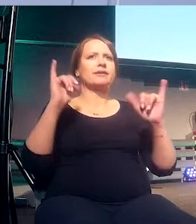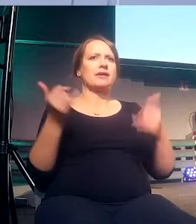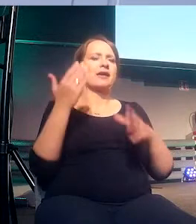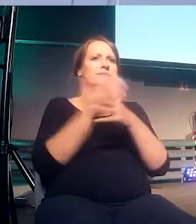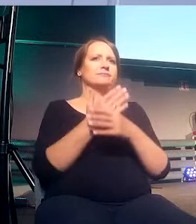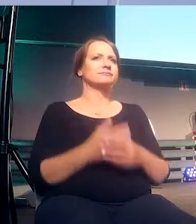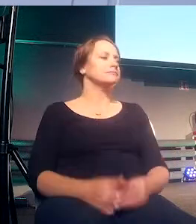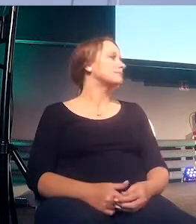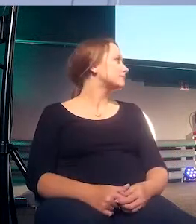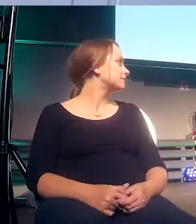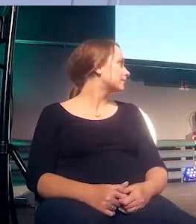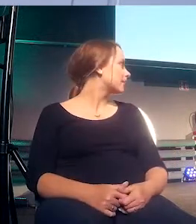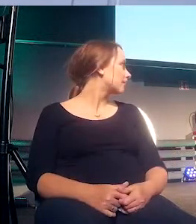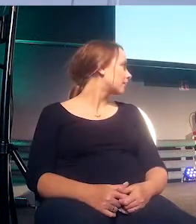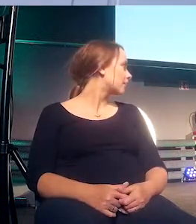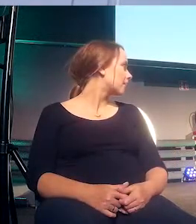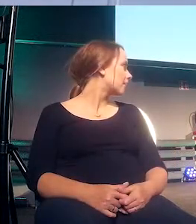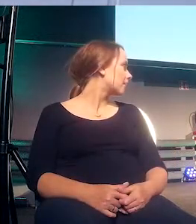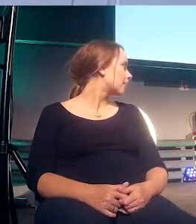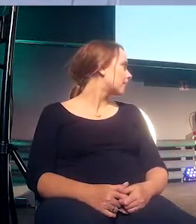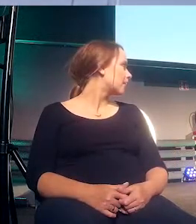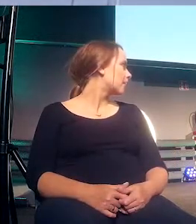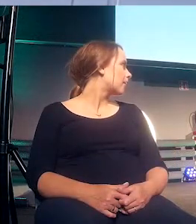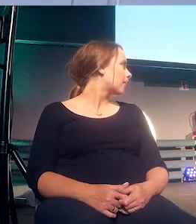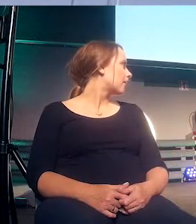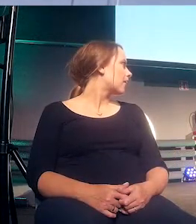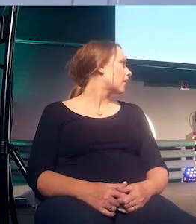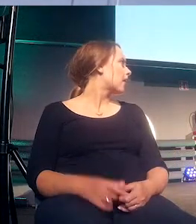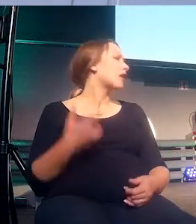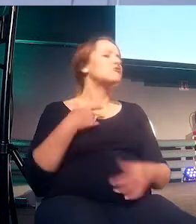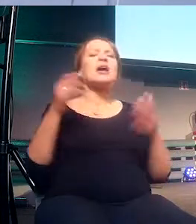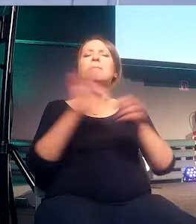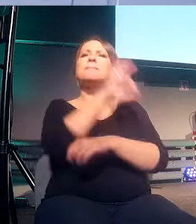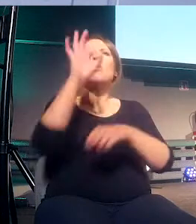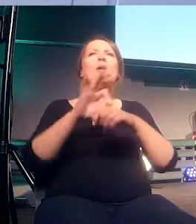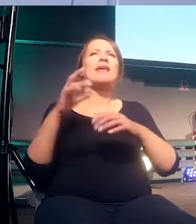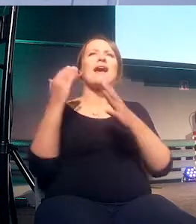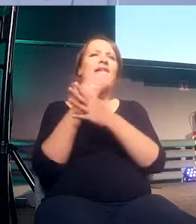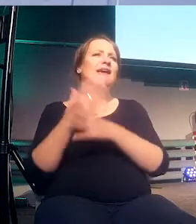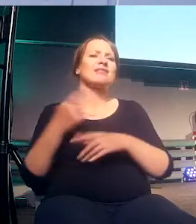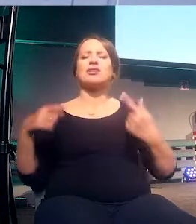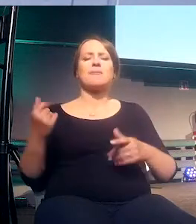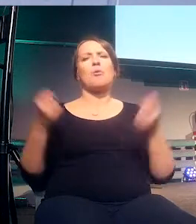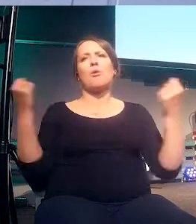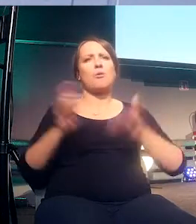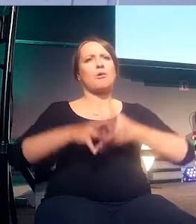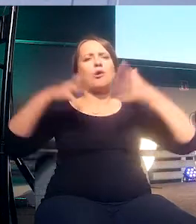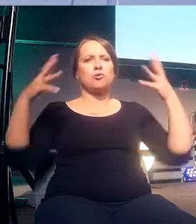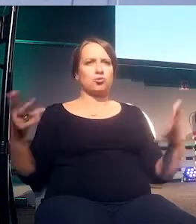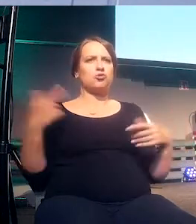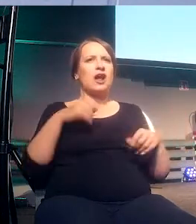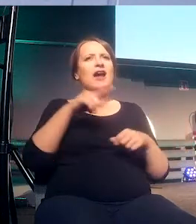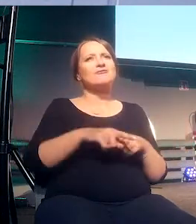gdzie poza może agencją digitalową te projekty nie były aż tak ogromne. No a teraz pracuję